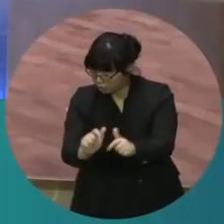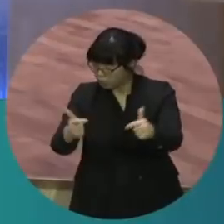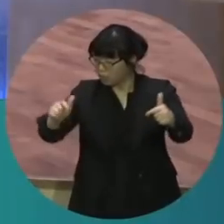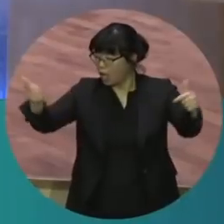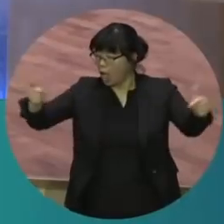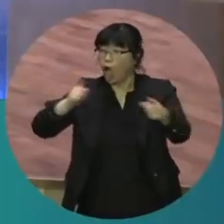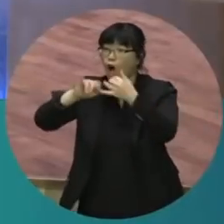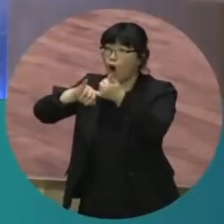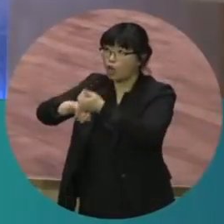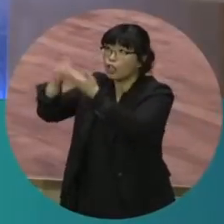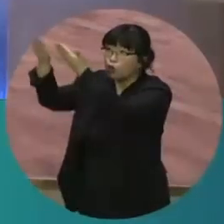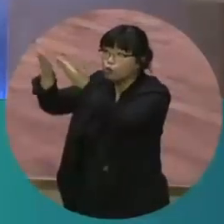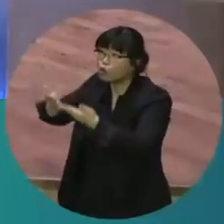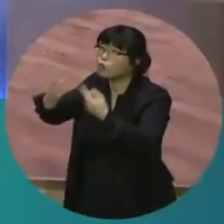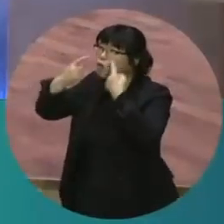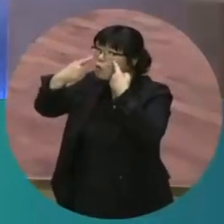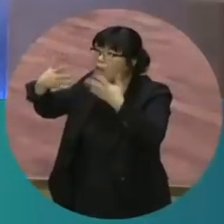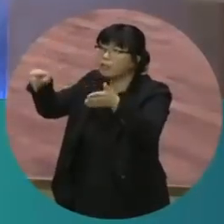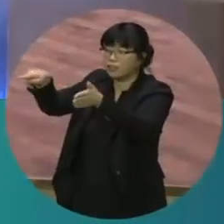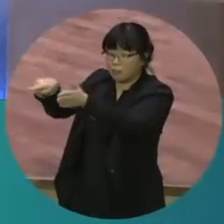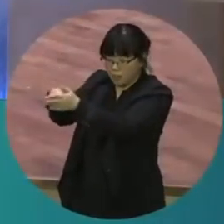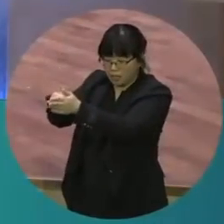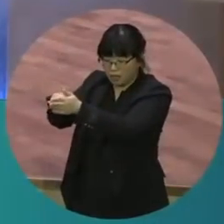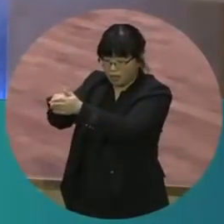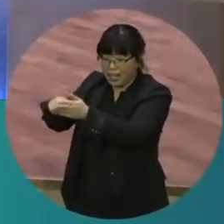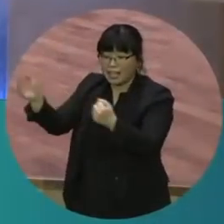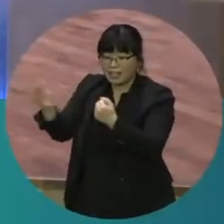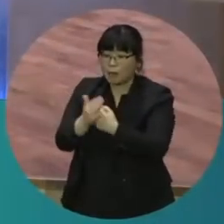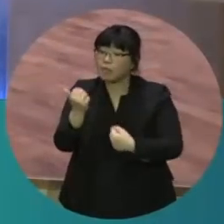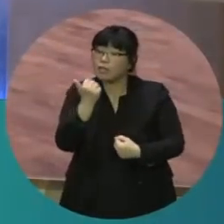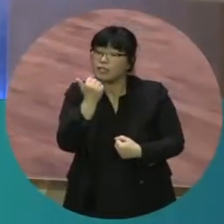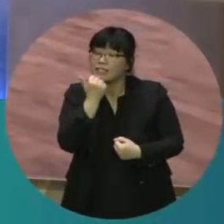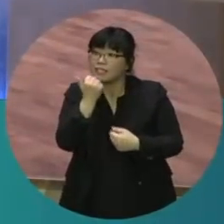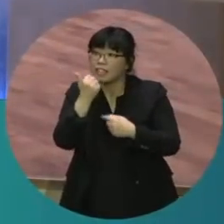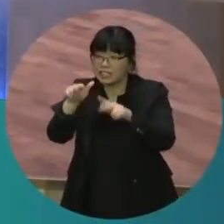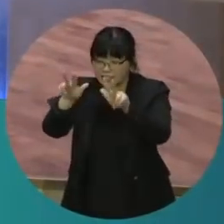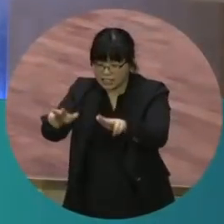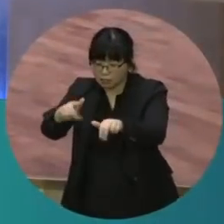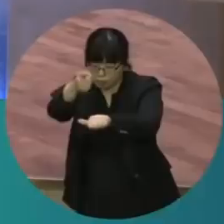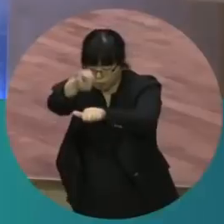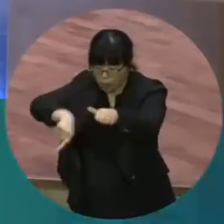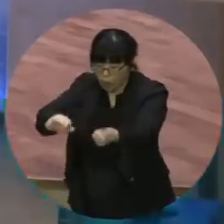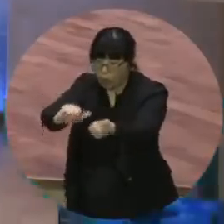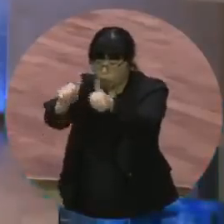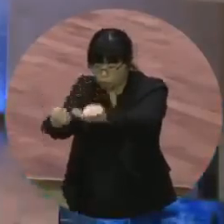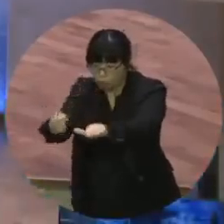줄로 생각한지라. 놀랍지요. 이삭 통해서